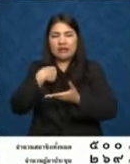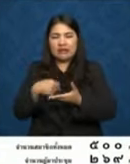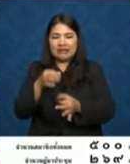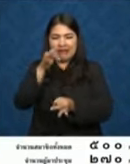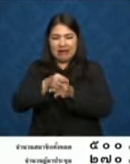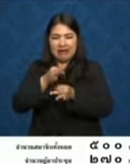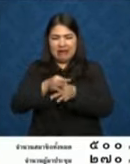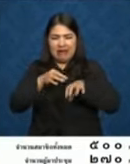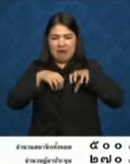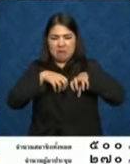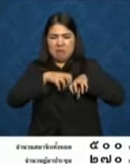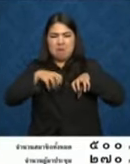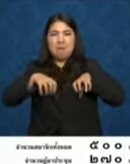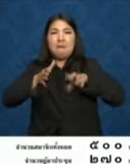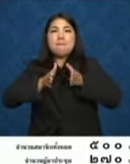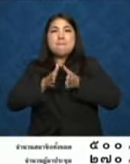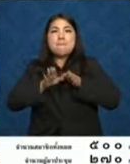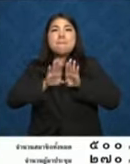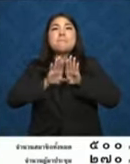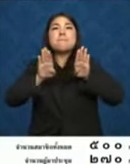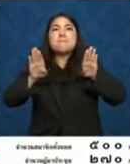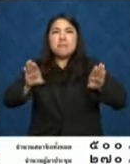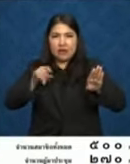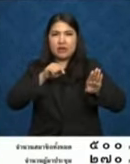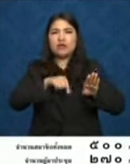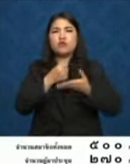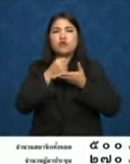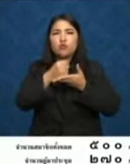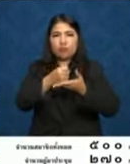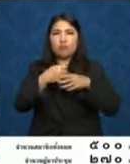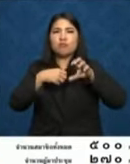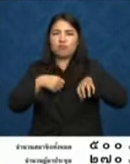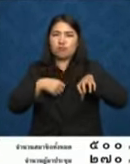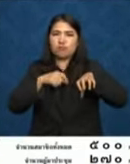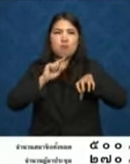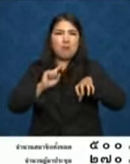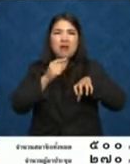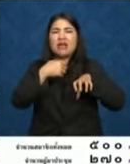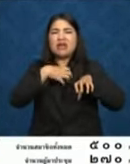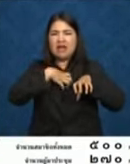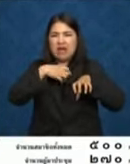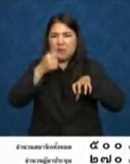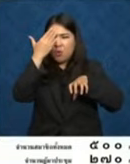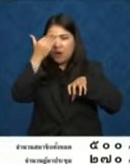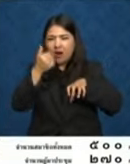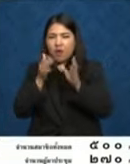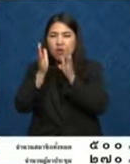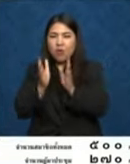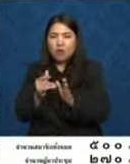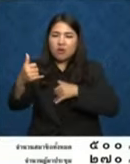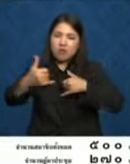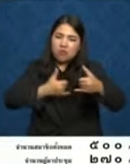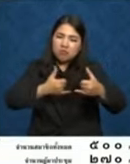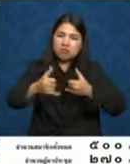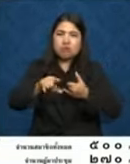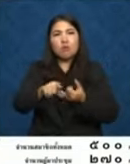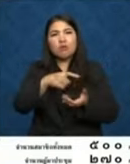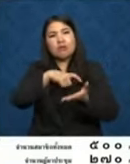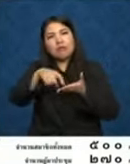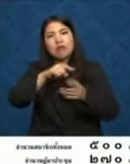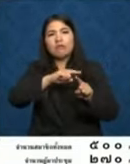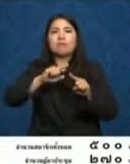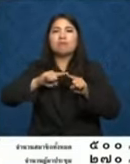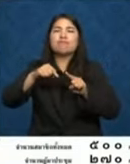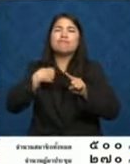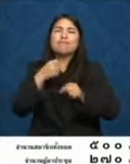จะแนะเพื่ออำนวยความสะดวกให้กับคนในพื้นที่เพราะคนในพื้นที่จะได้ใช้จ่ายได้สะดวกนะครับท่านประธานข